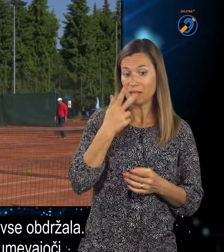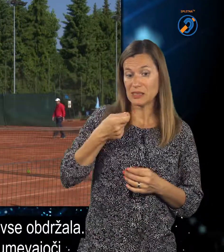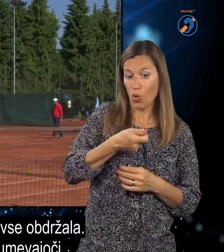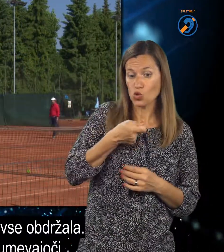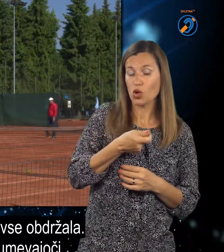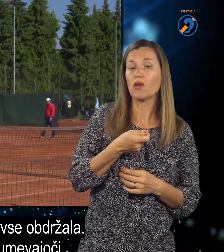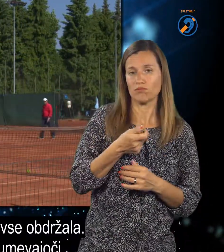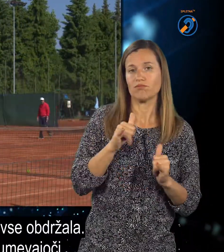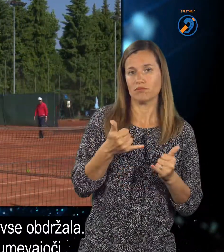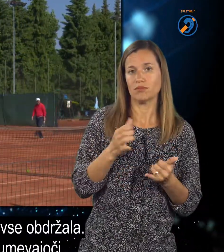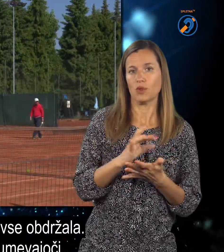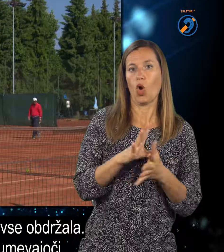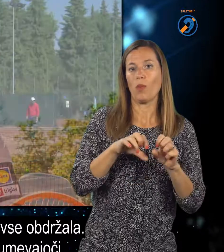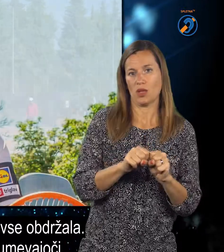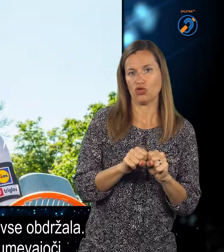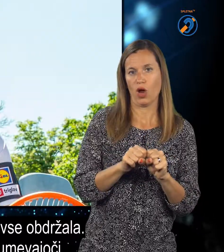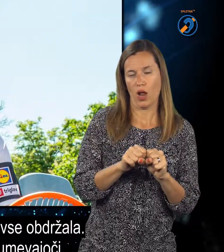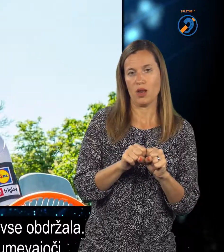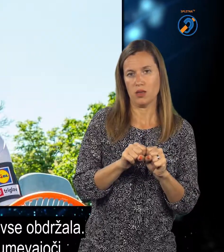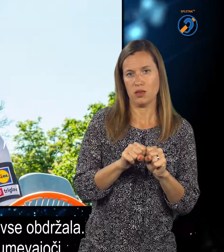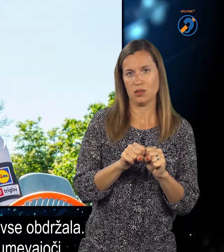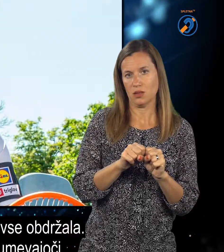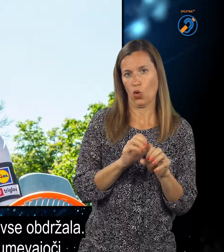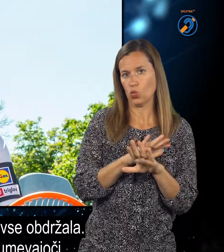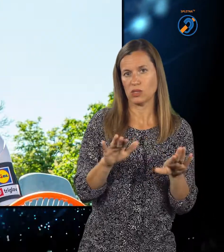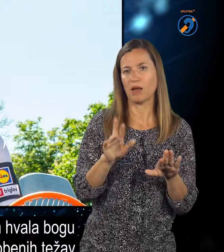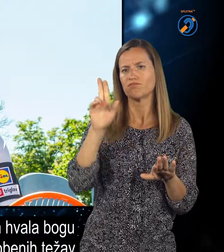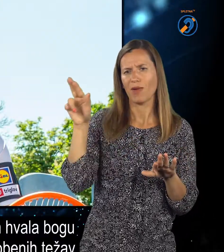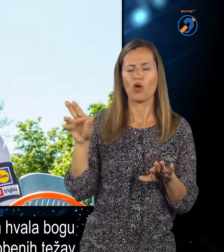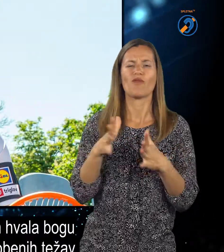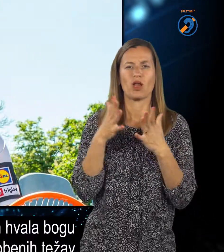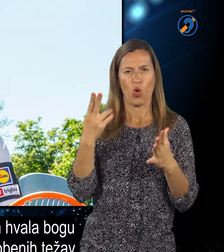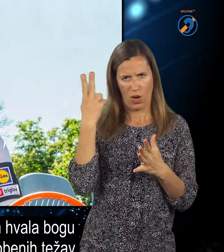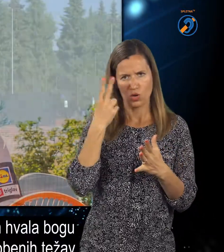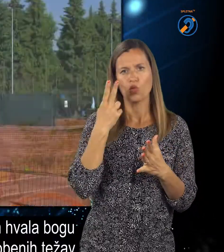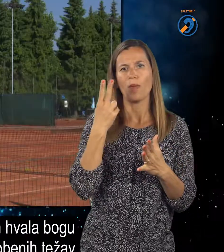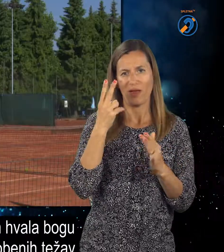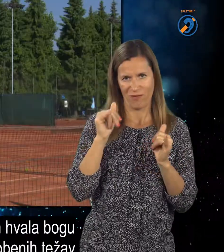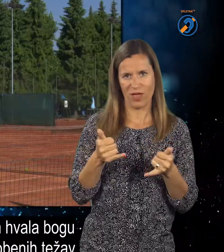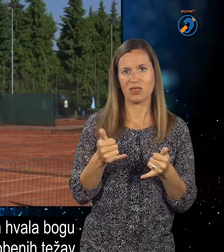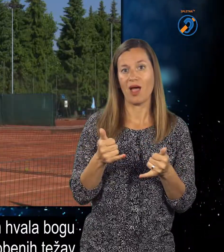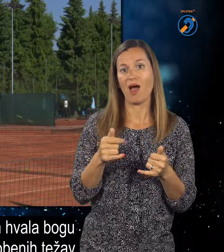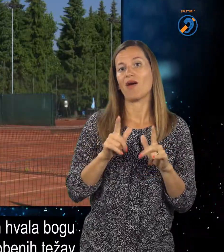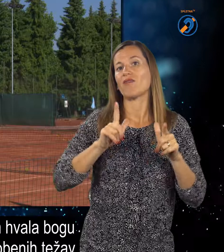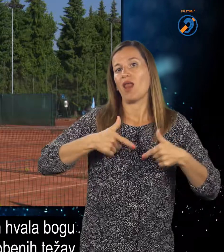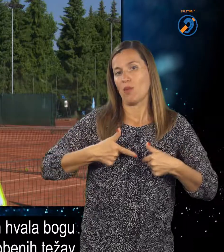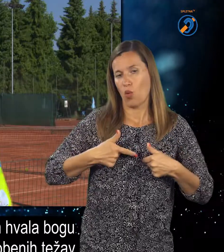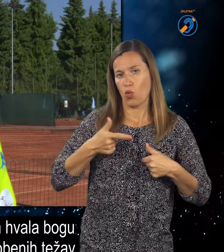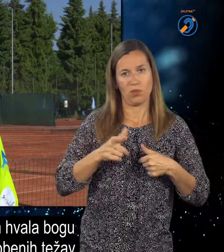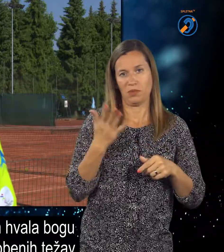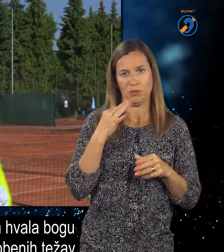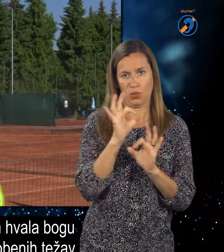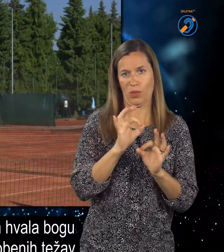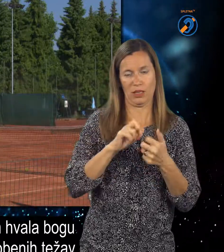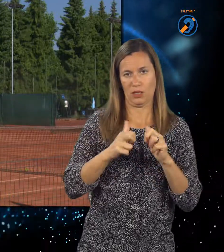Sponzorje smo vse obdržali, imajo veliko razumevanja, tako da s tem, hvala Bogu, nismo imeli